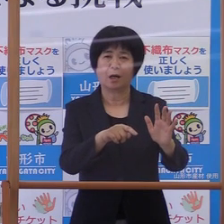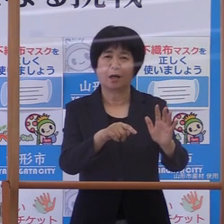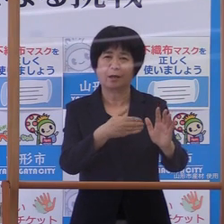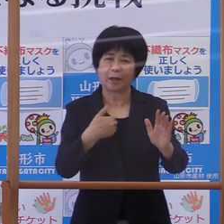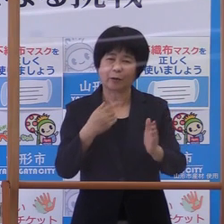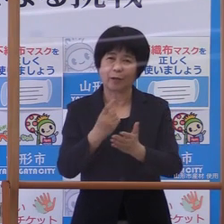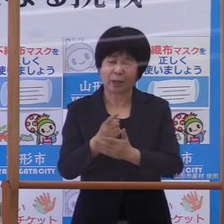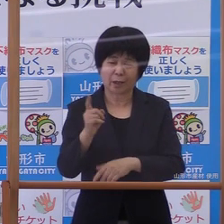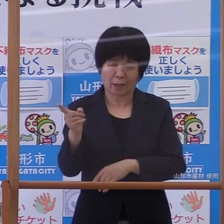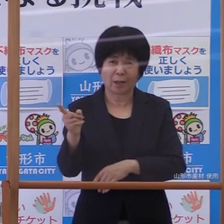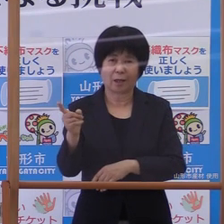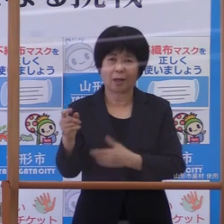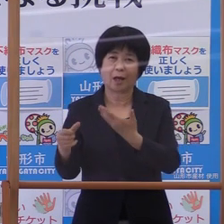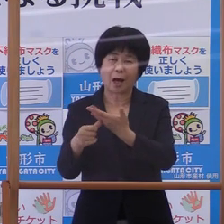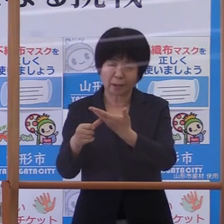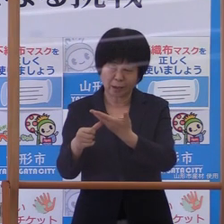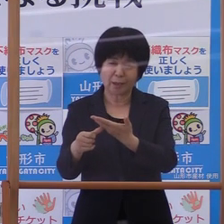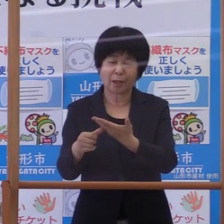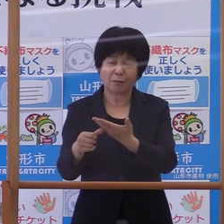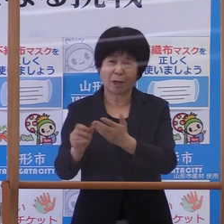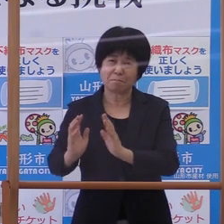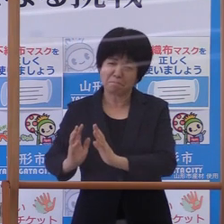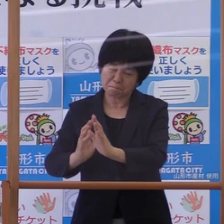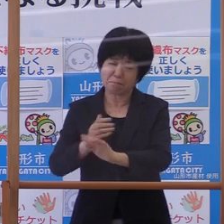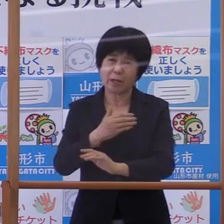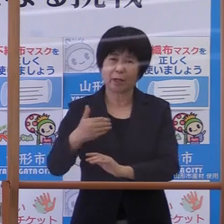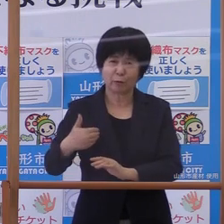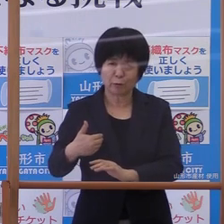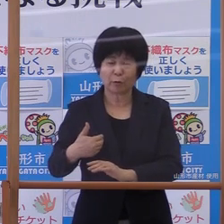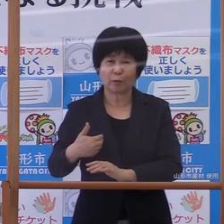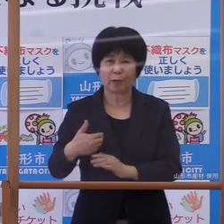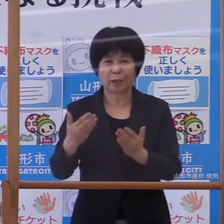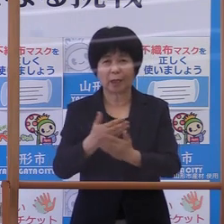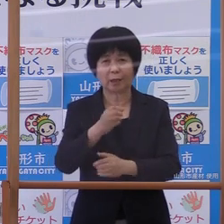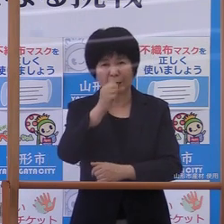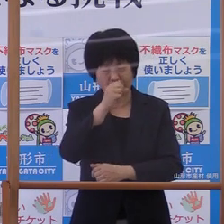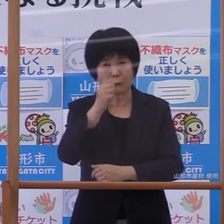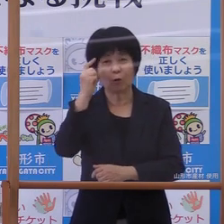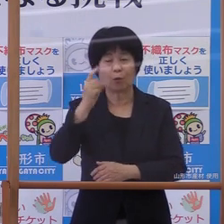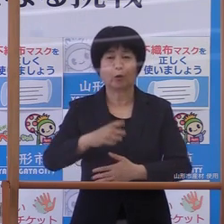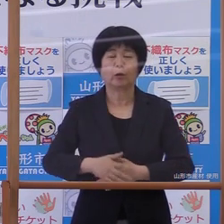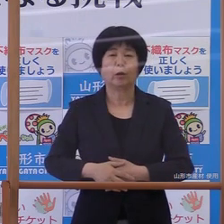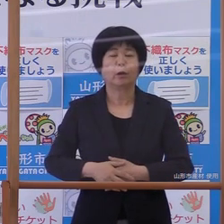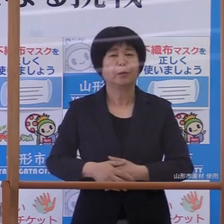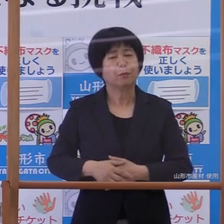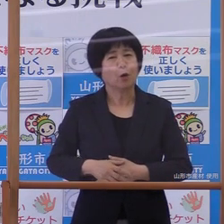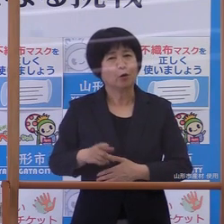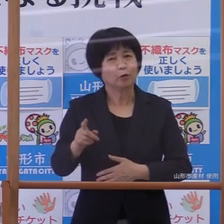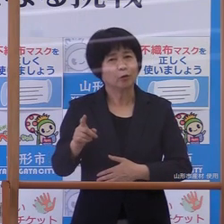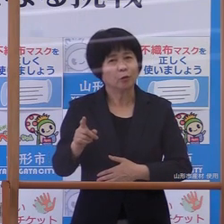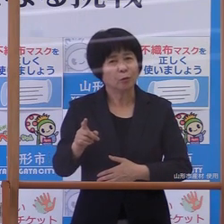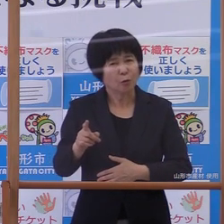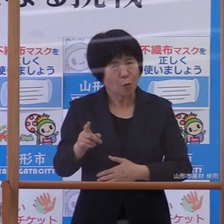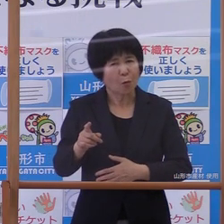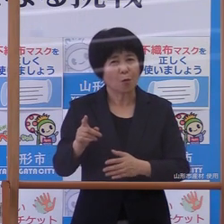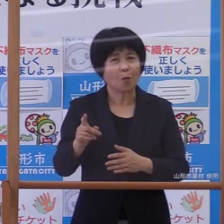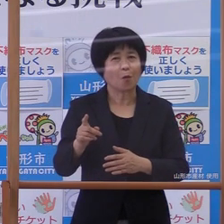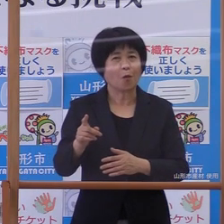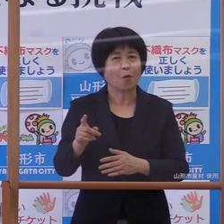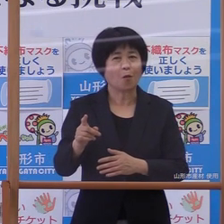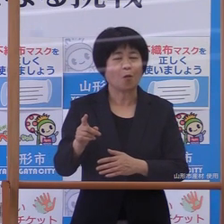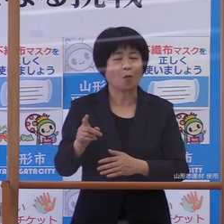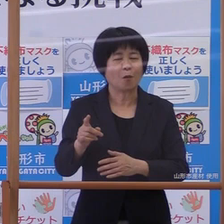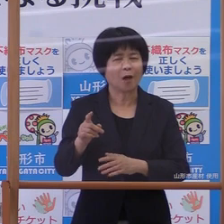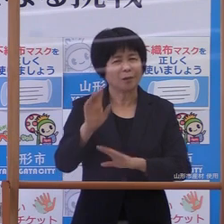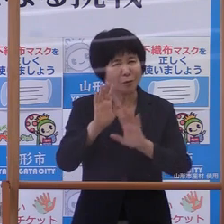できるような形になればいいなというふうに思っておりますけれども、そこは状況次第という